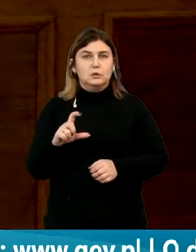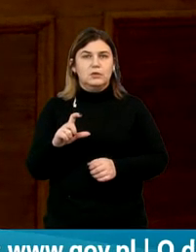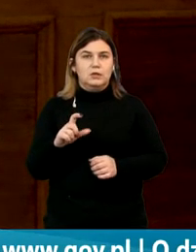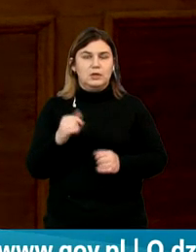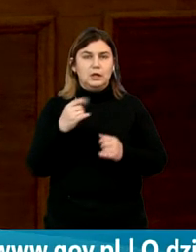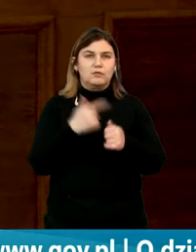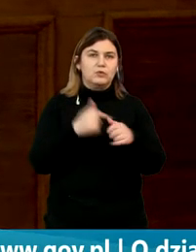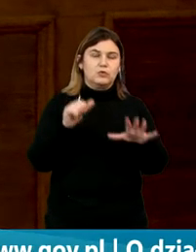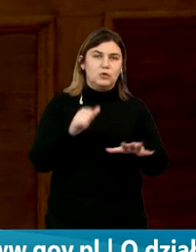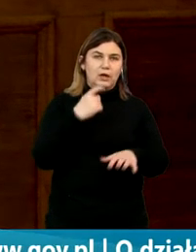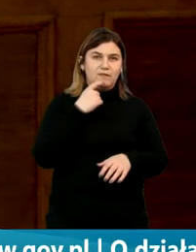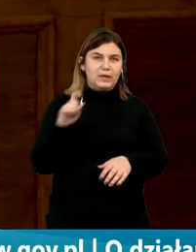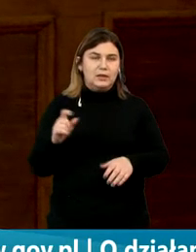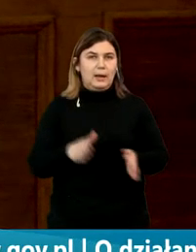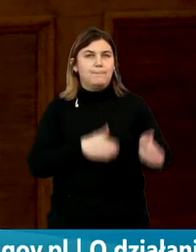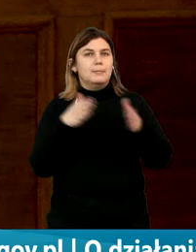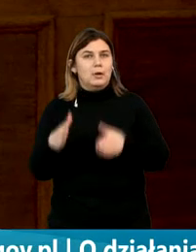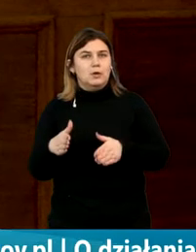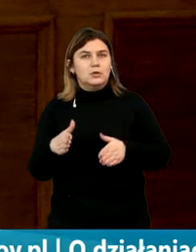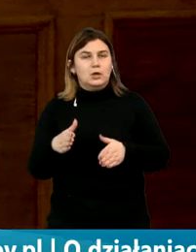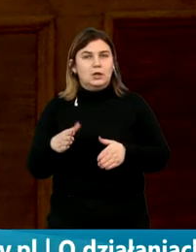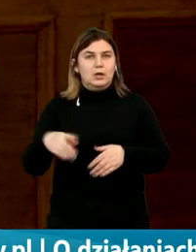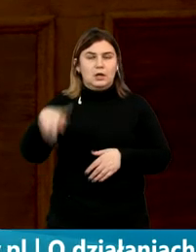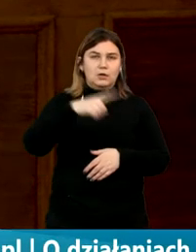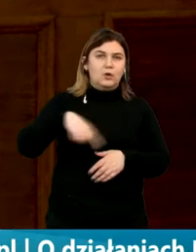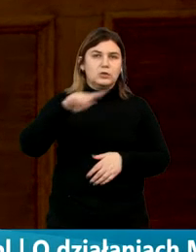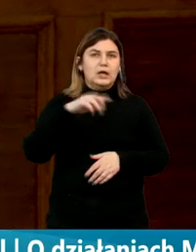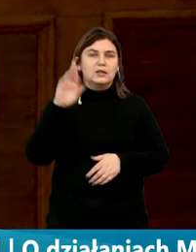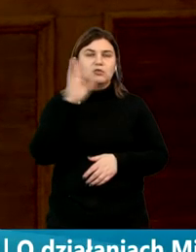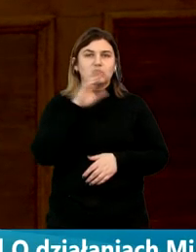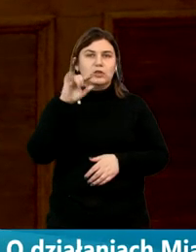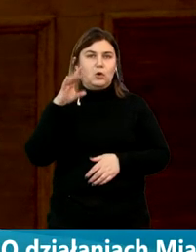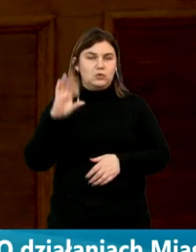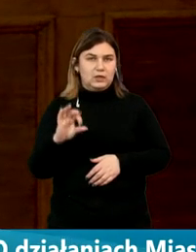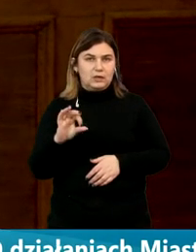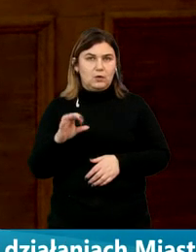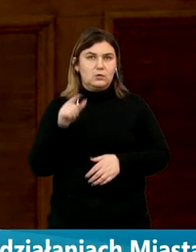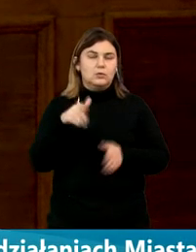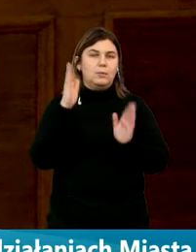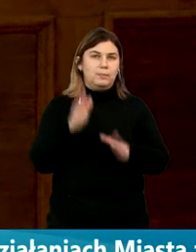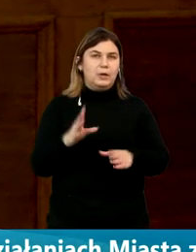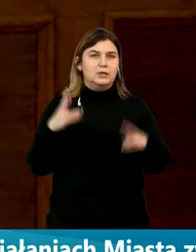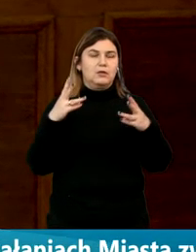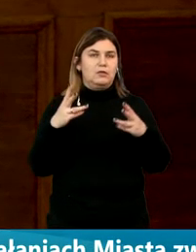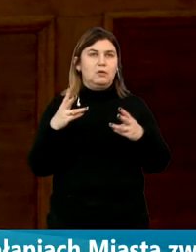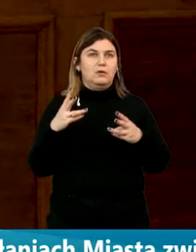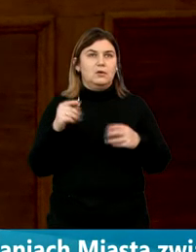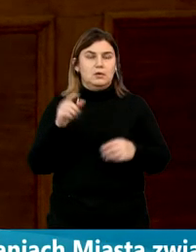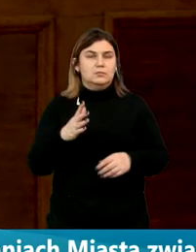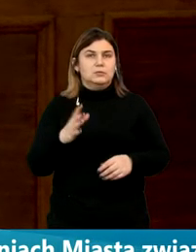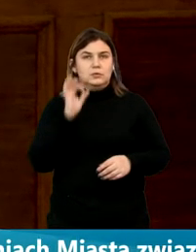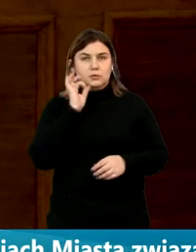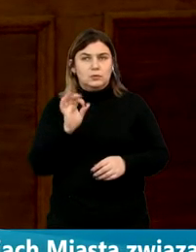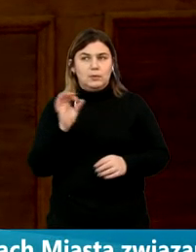26 kwietnia, a później do Ronda Szyockiego, no to dopiero będzie taki istotnie odczuwalna, będzie istotnie